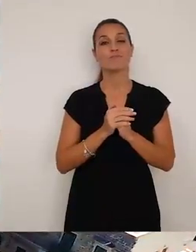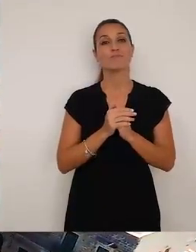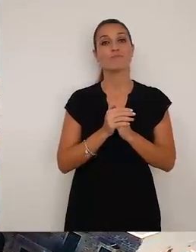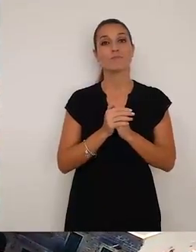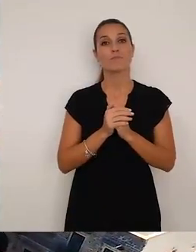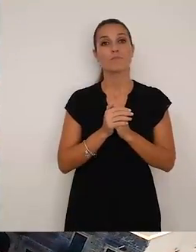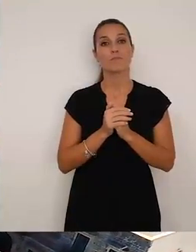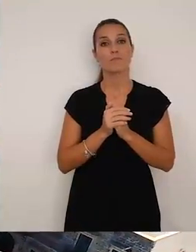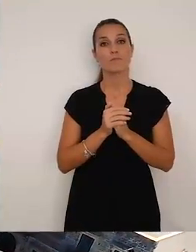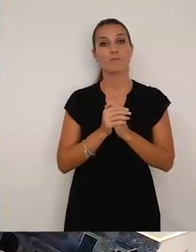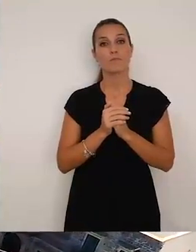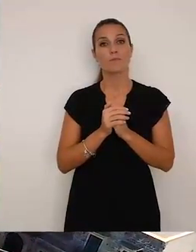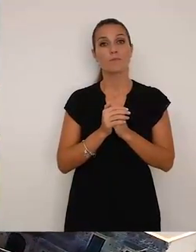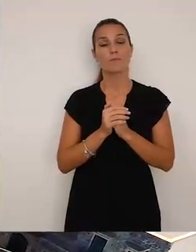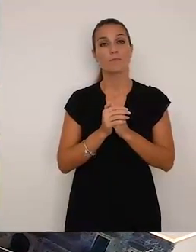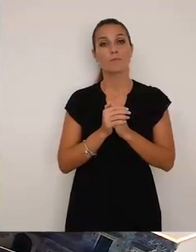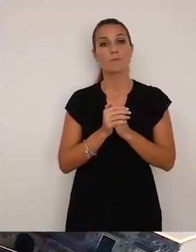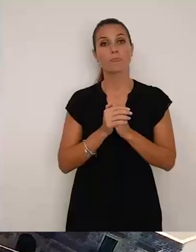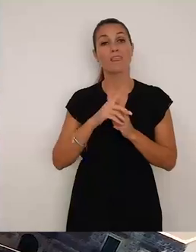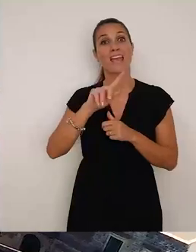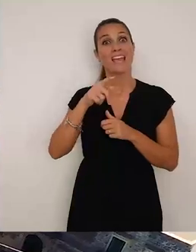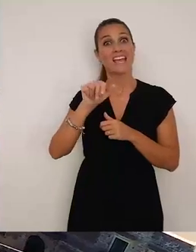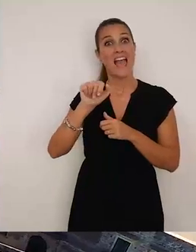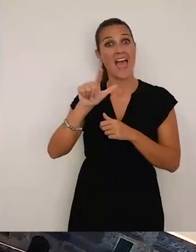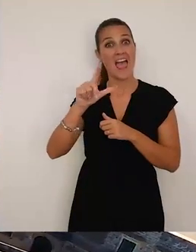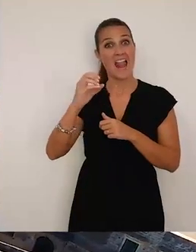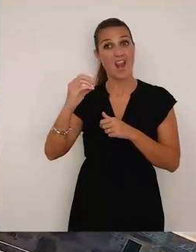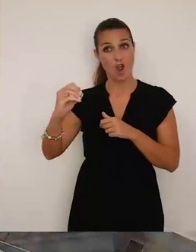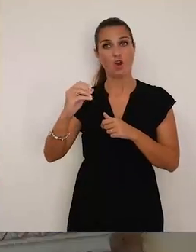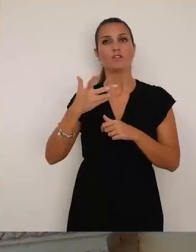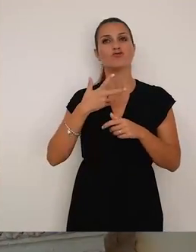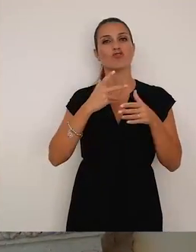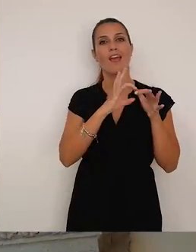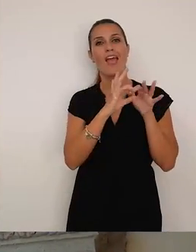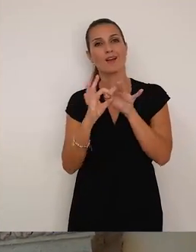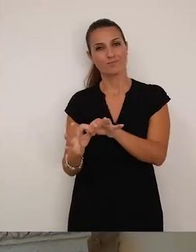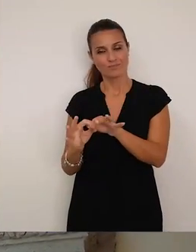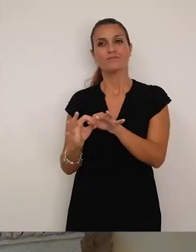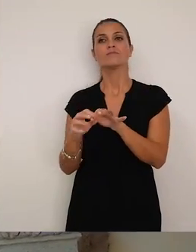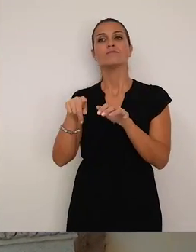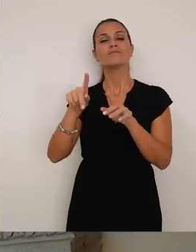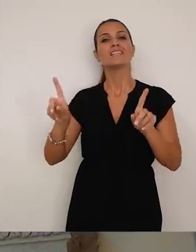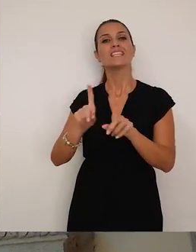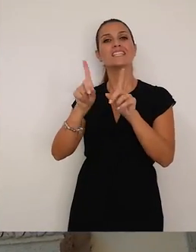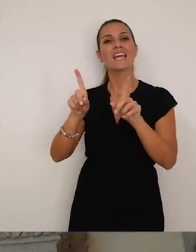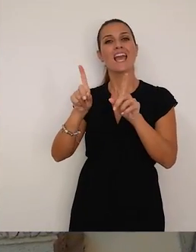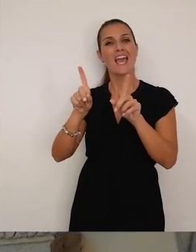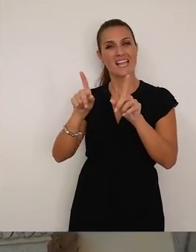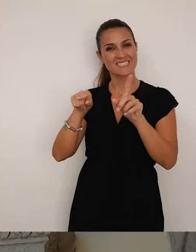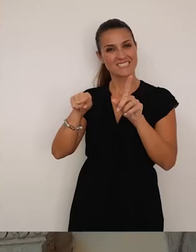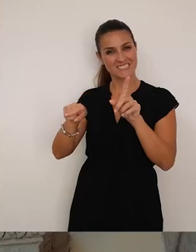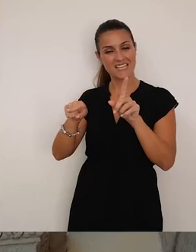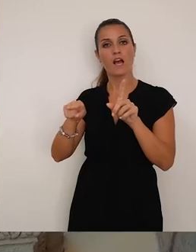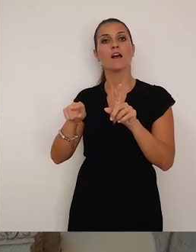Altri riferimenti alla grammatica araldica del Gallo si possono riscontrare nelle scolpiture del portale della chiesa parrocchiale dedicata a